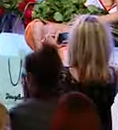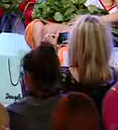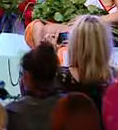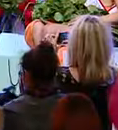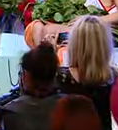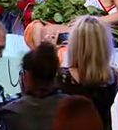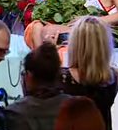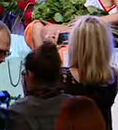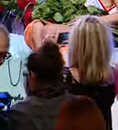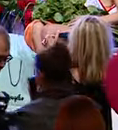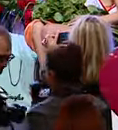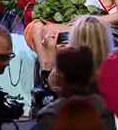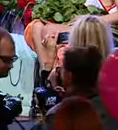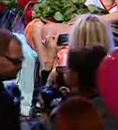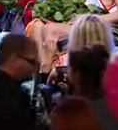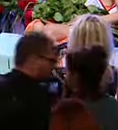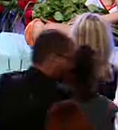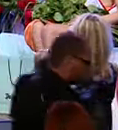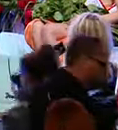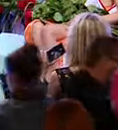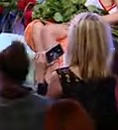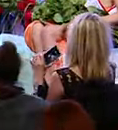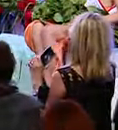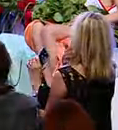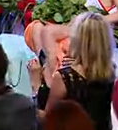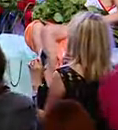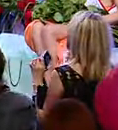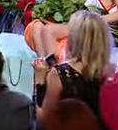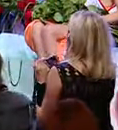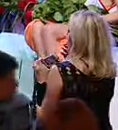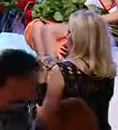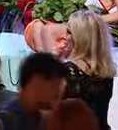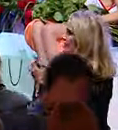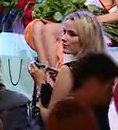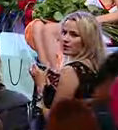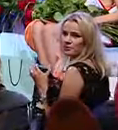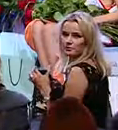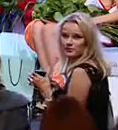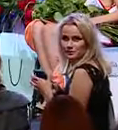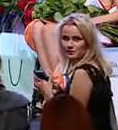do zobaczenia na kolejnych galach. Dziękujemy bardzo serdecznie. Aleksandra Kostka, kłaniam się nisko.